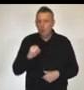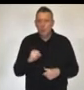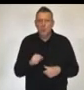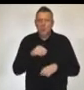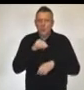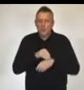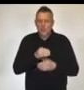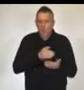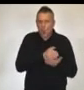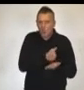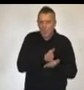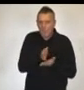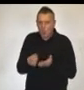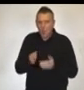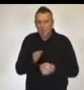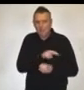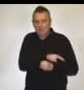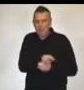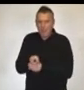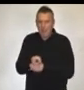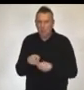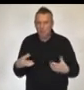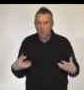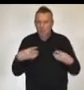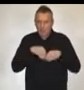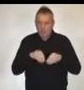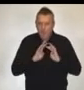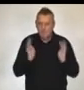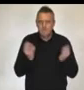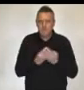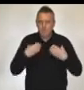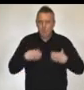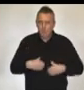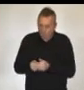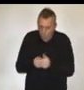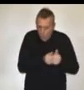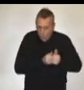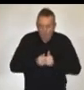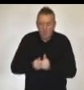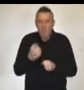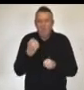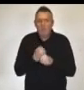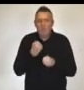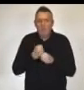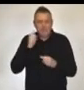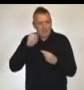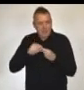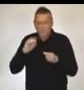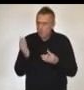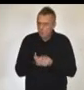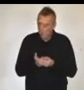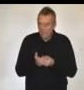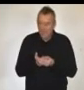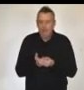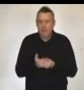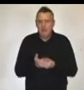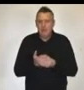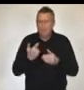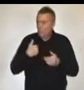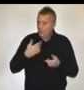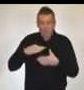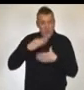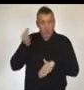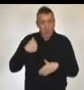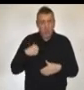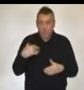surveillance, nous travaillons beaucoup sur ce dossier depuis notre installation. Nous avons été, le mot n'est pas